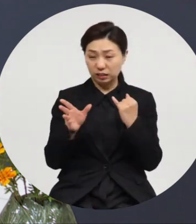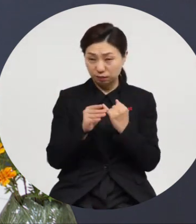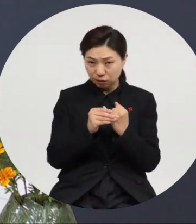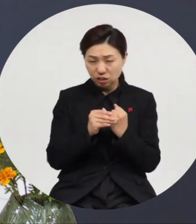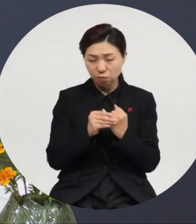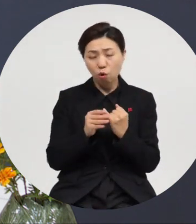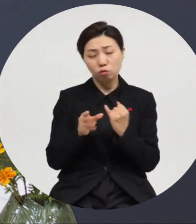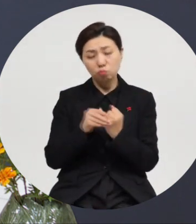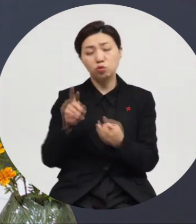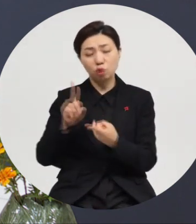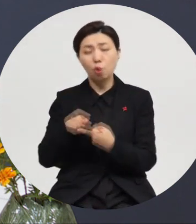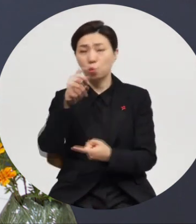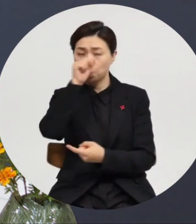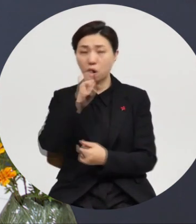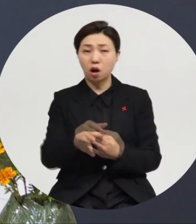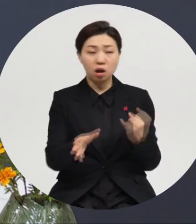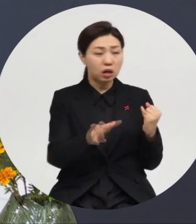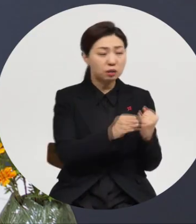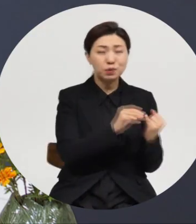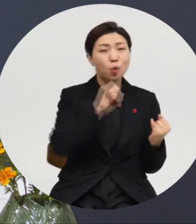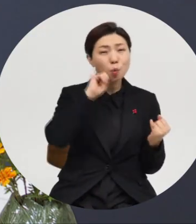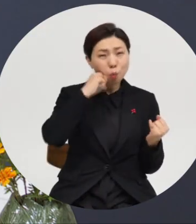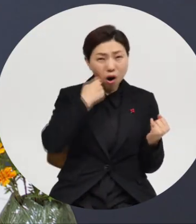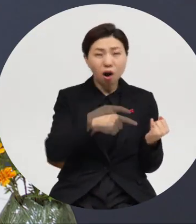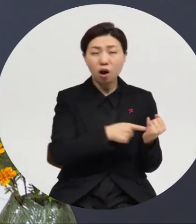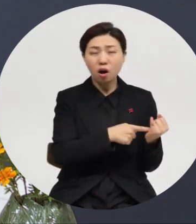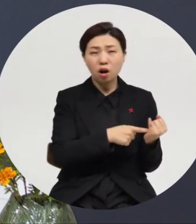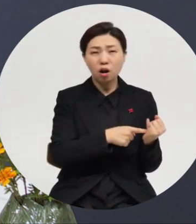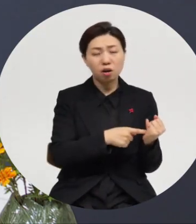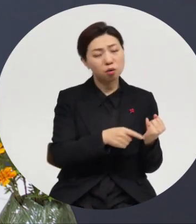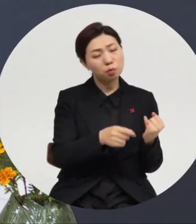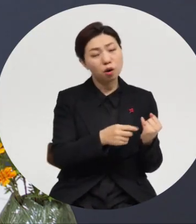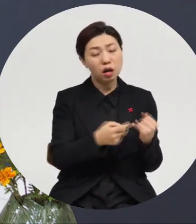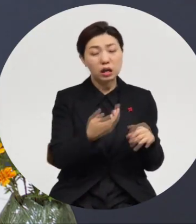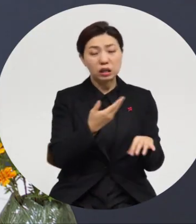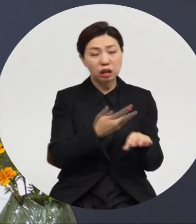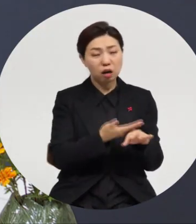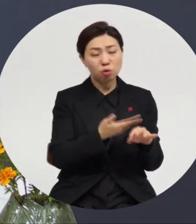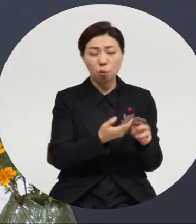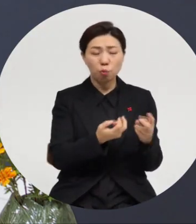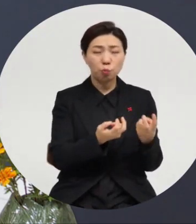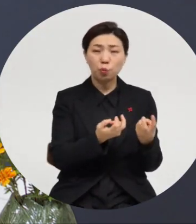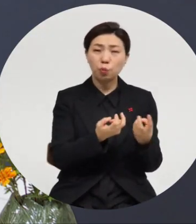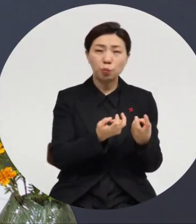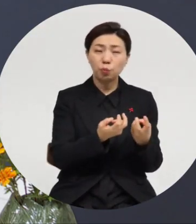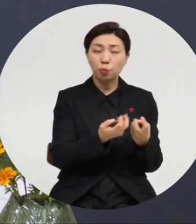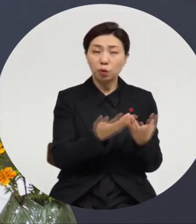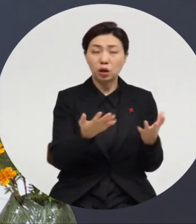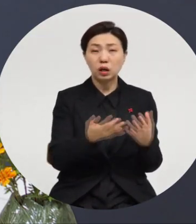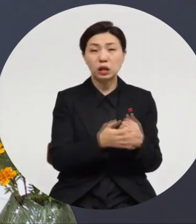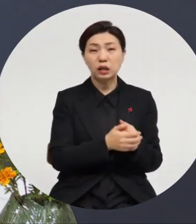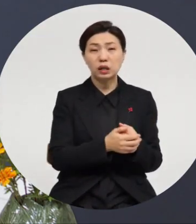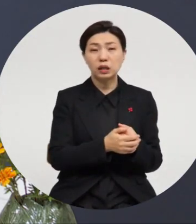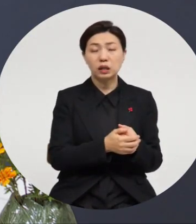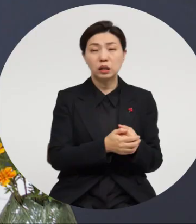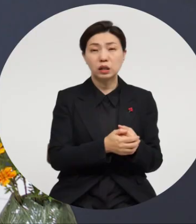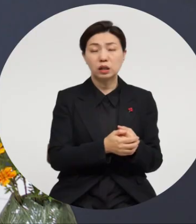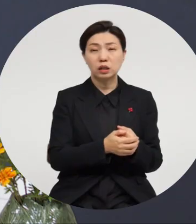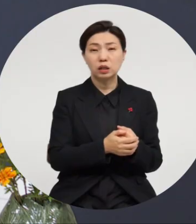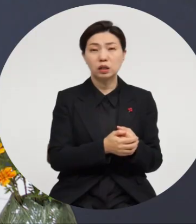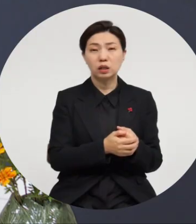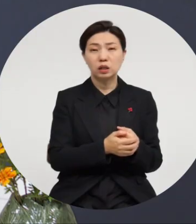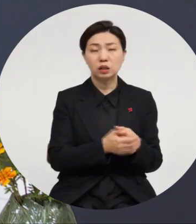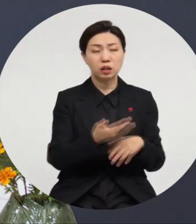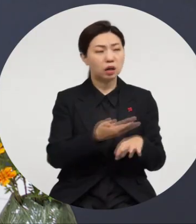그러니까 아이가 생기면 생겨서 좋은 거고 아이가 안 생기면 불임수술 안 해도 되고 뭐